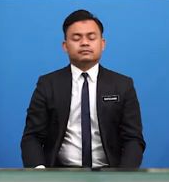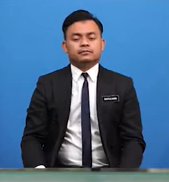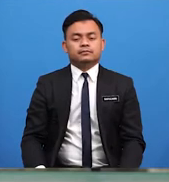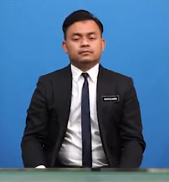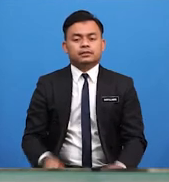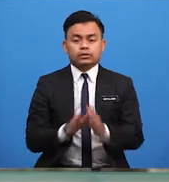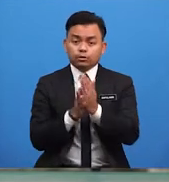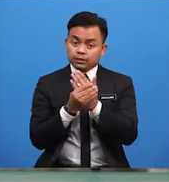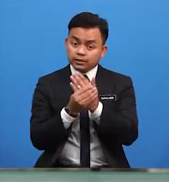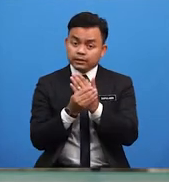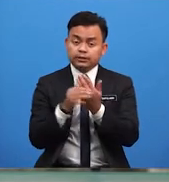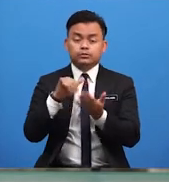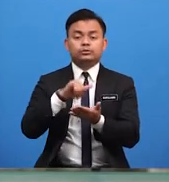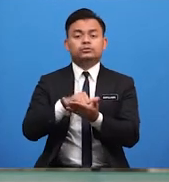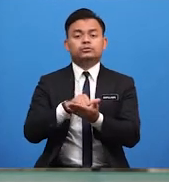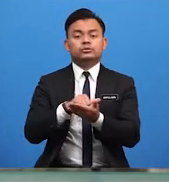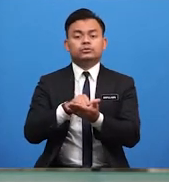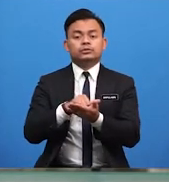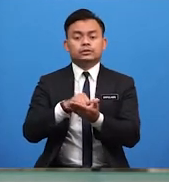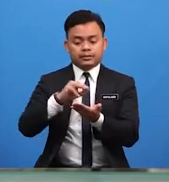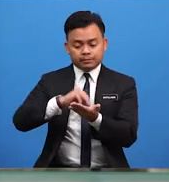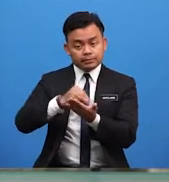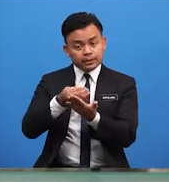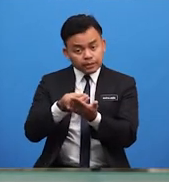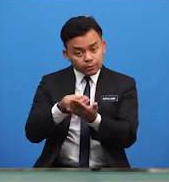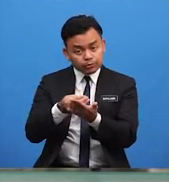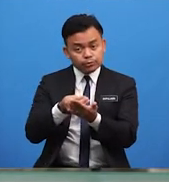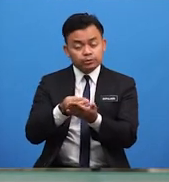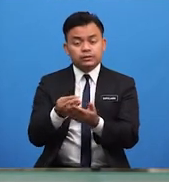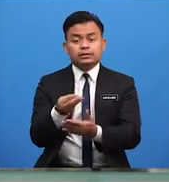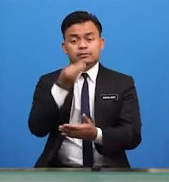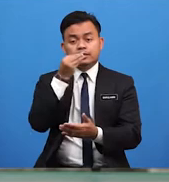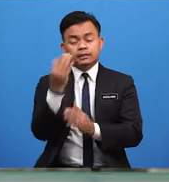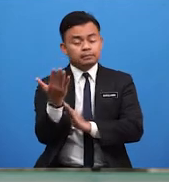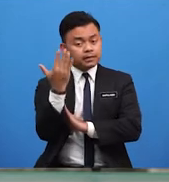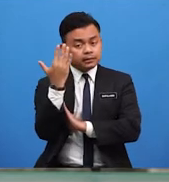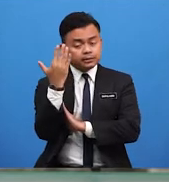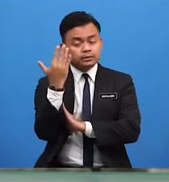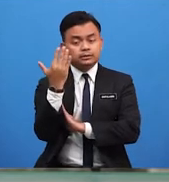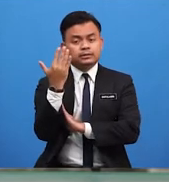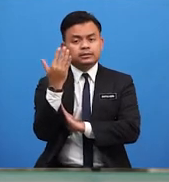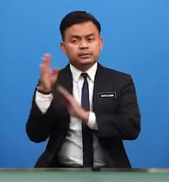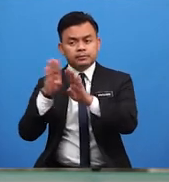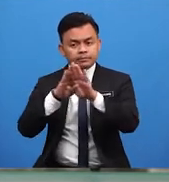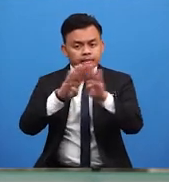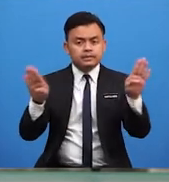Oleh hal yang demikian, menu sarapan pagi juga berbeza-beza mengikut